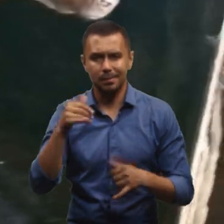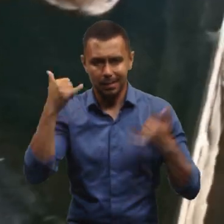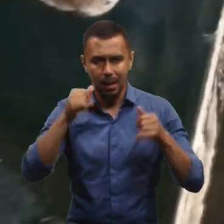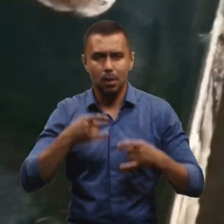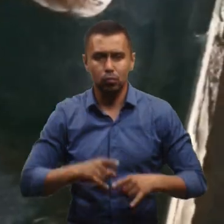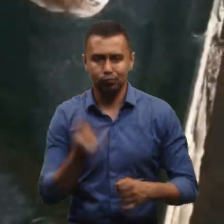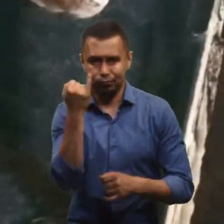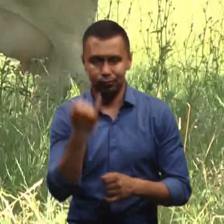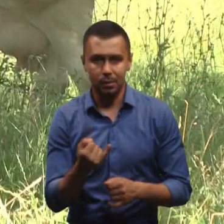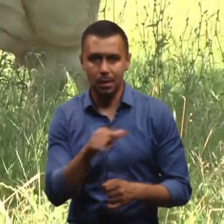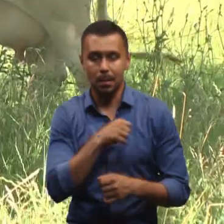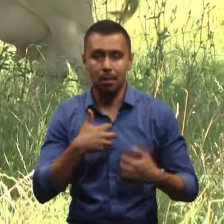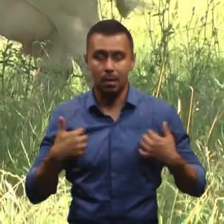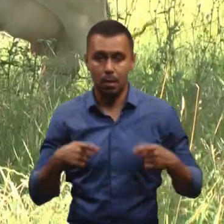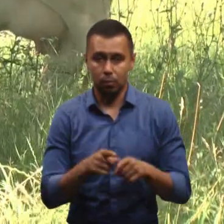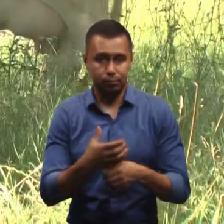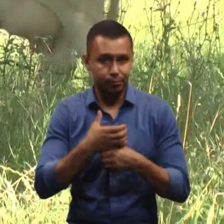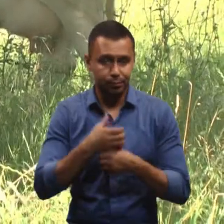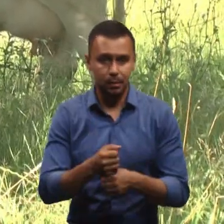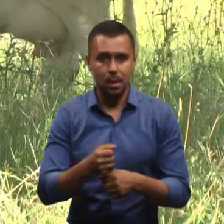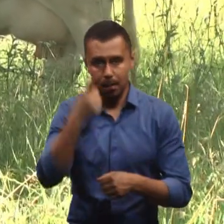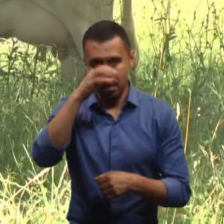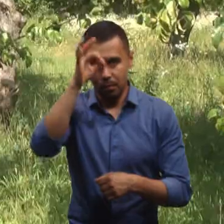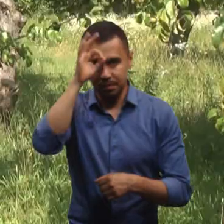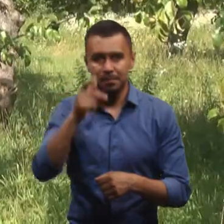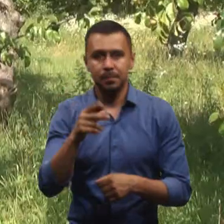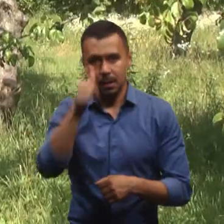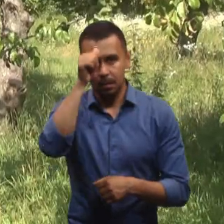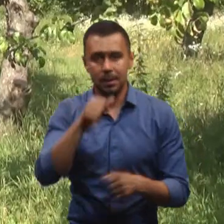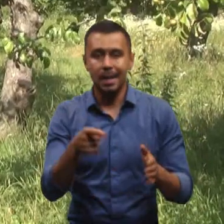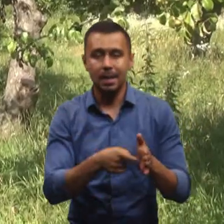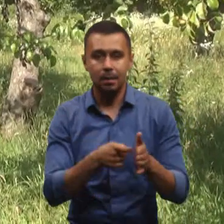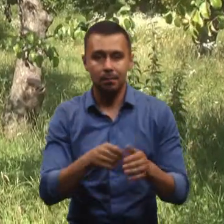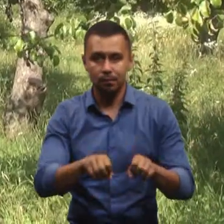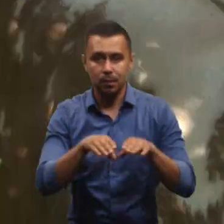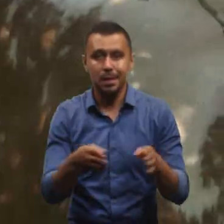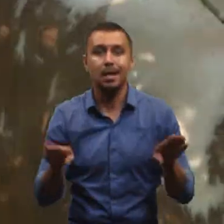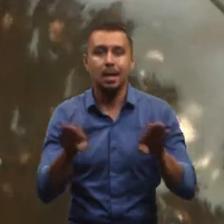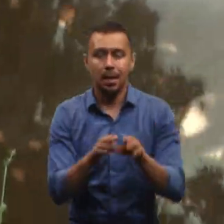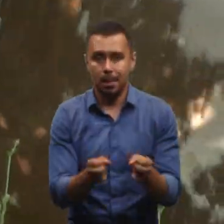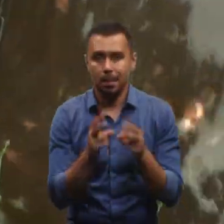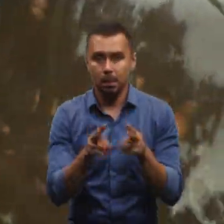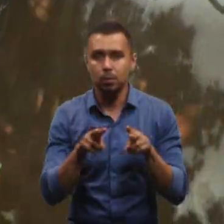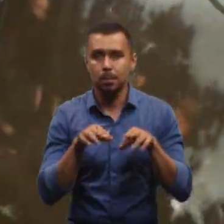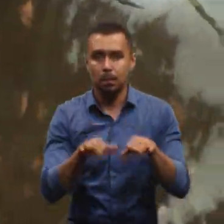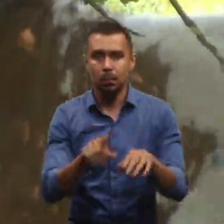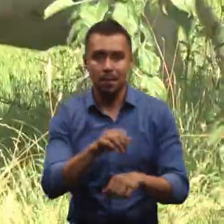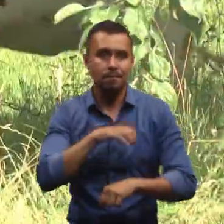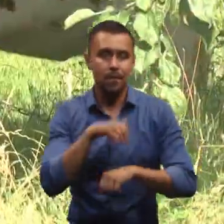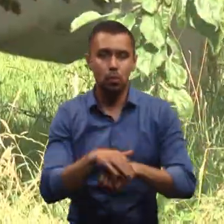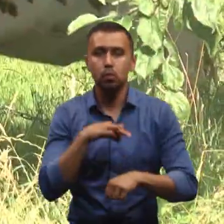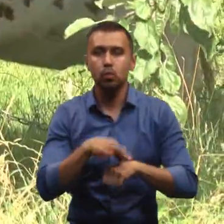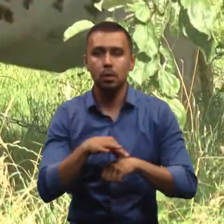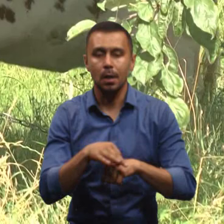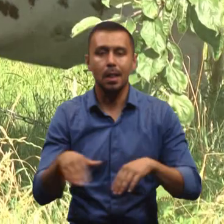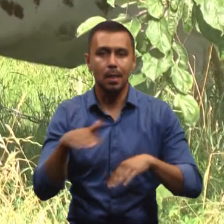Сама тварина також значно схудла. Та правоохоронці за півтора місяця слідства вирішили закрити кримінальну справу за фактом